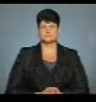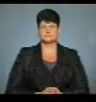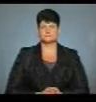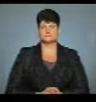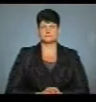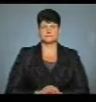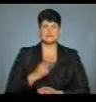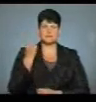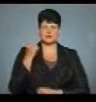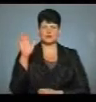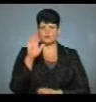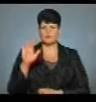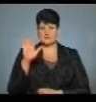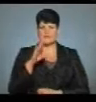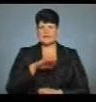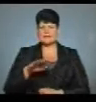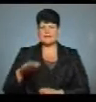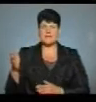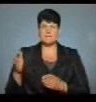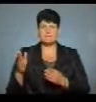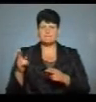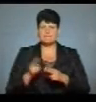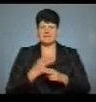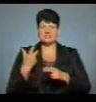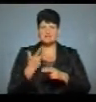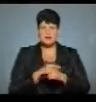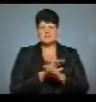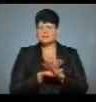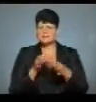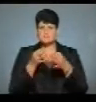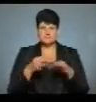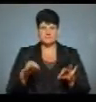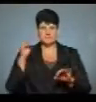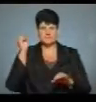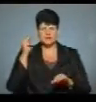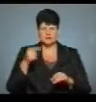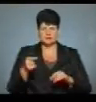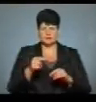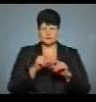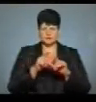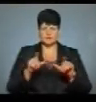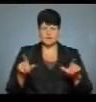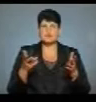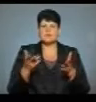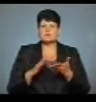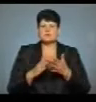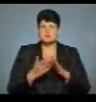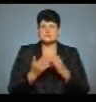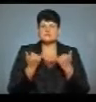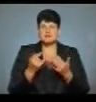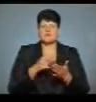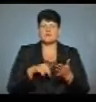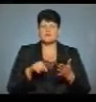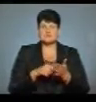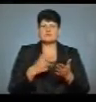З 1 вересня дітей без щеплень не допускатимуть до навчання в Тернополі. Яка ситуація із вакцинацією в місті сьогодні,